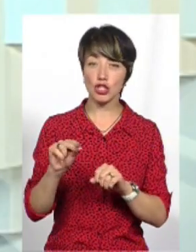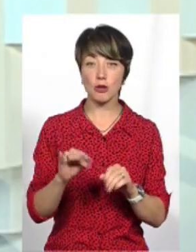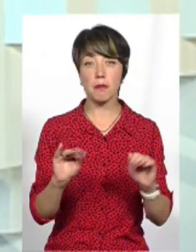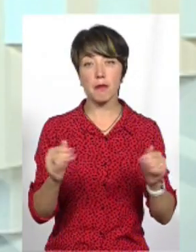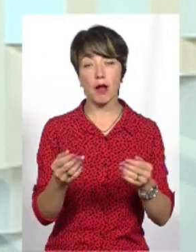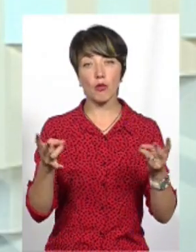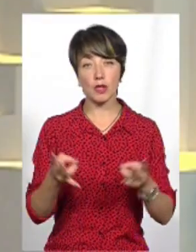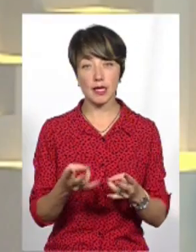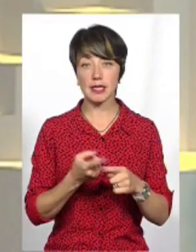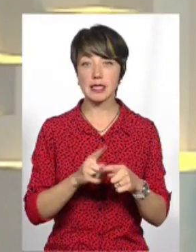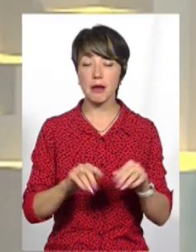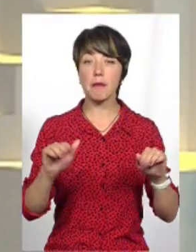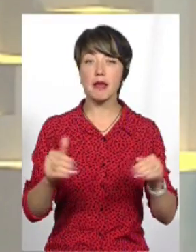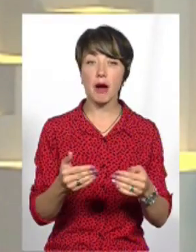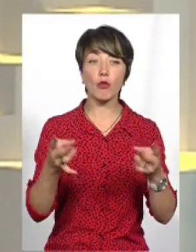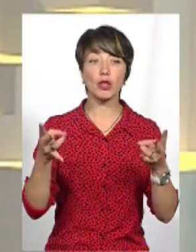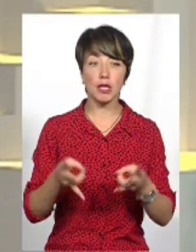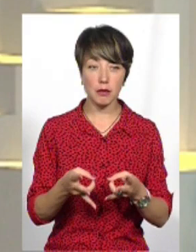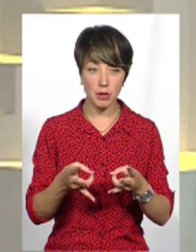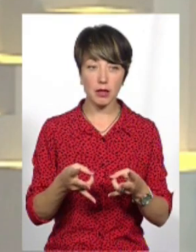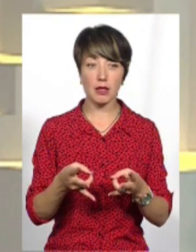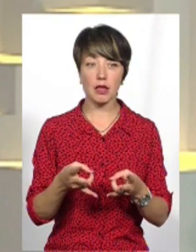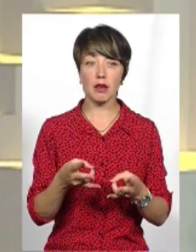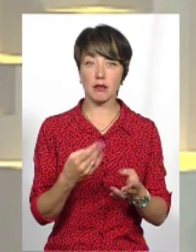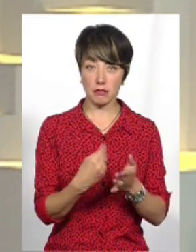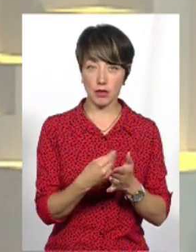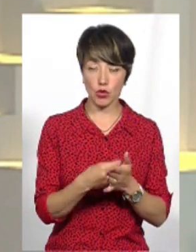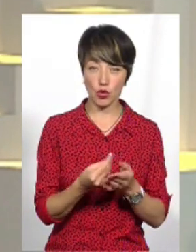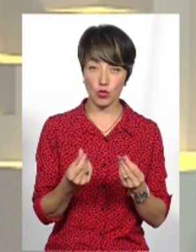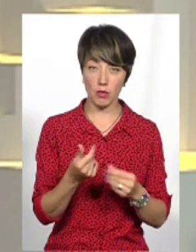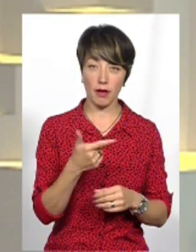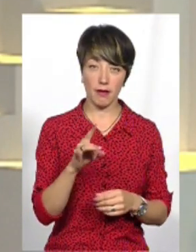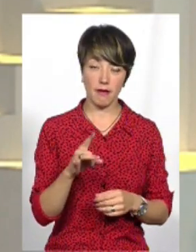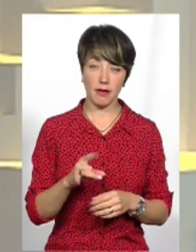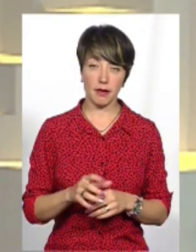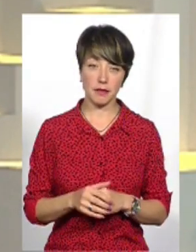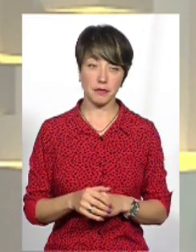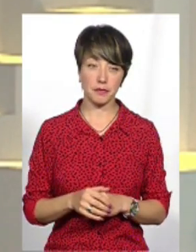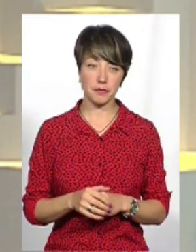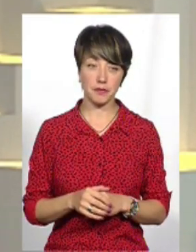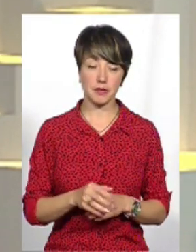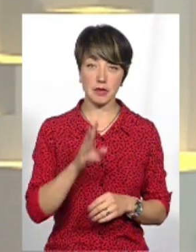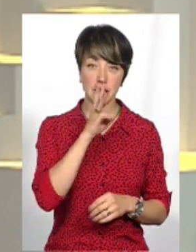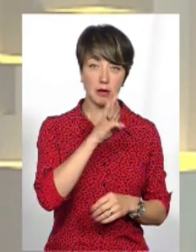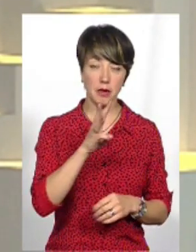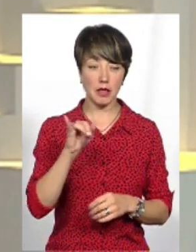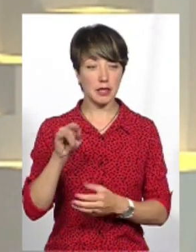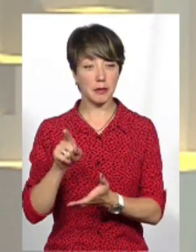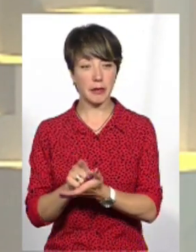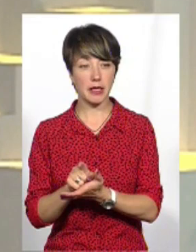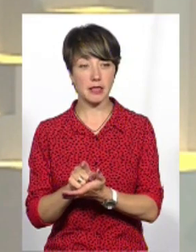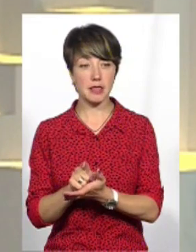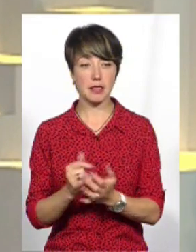мінімально потрібні? Це мінімально потрібні в гривнях зарплати і